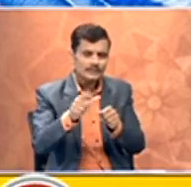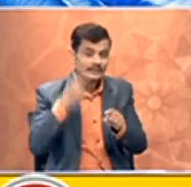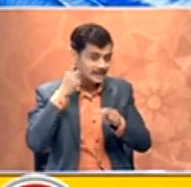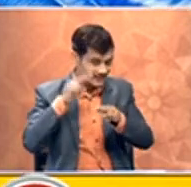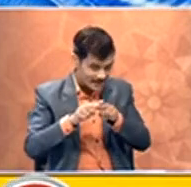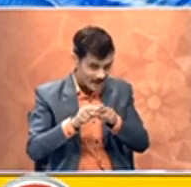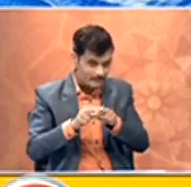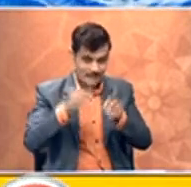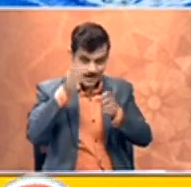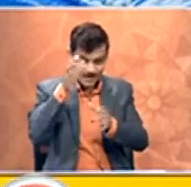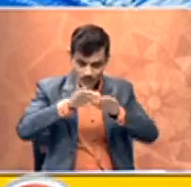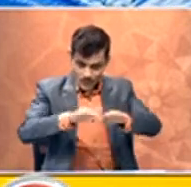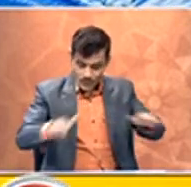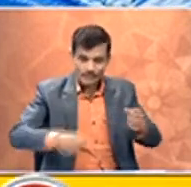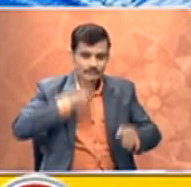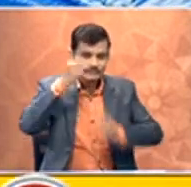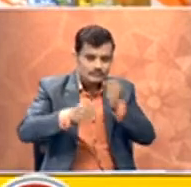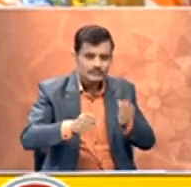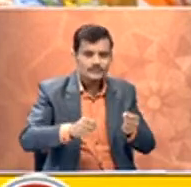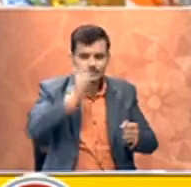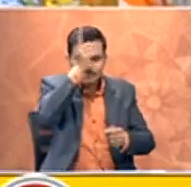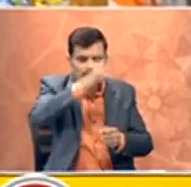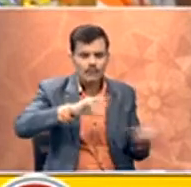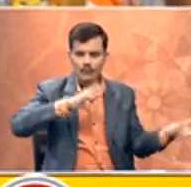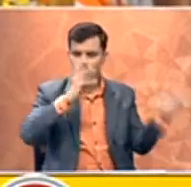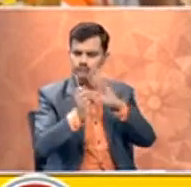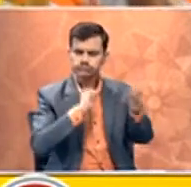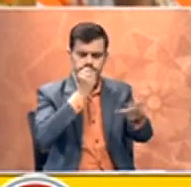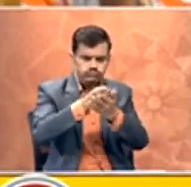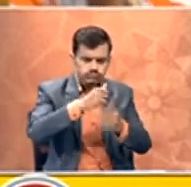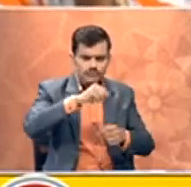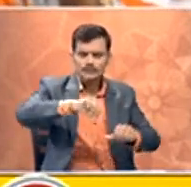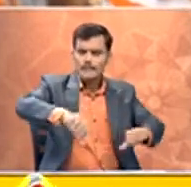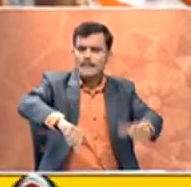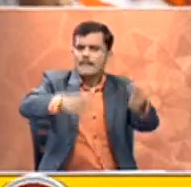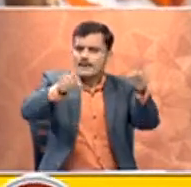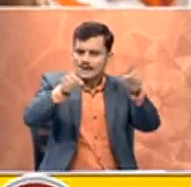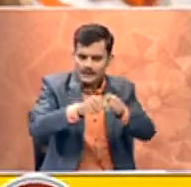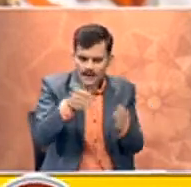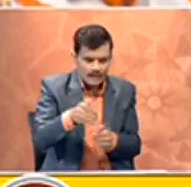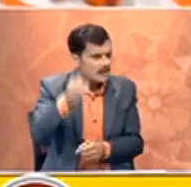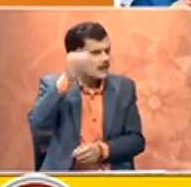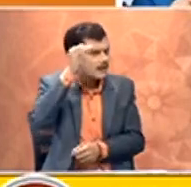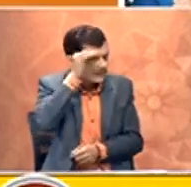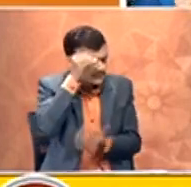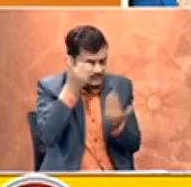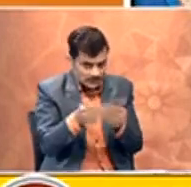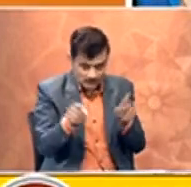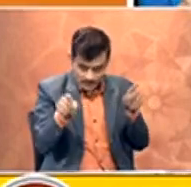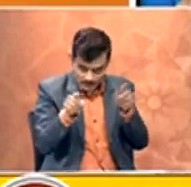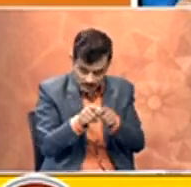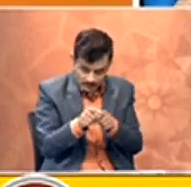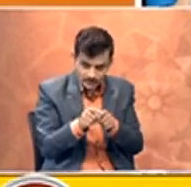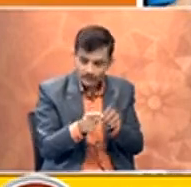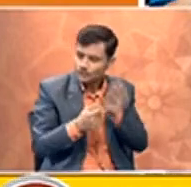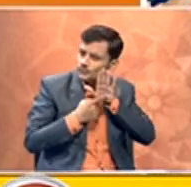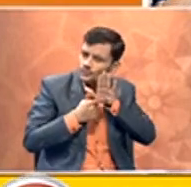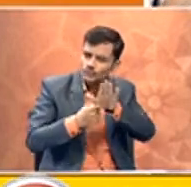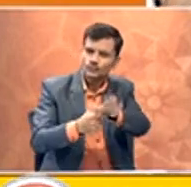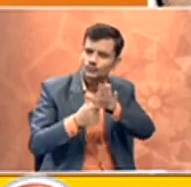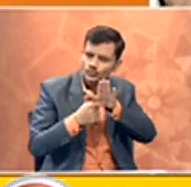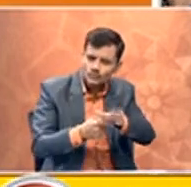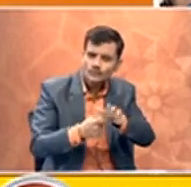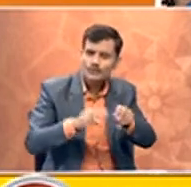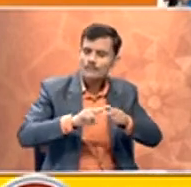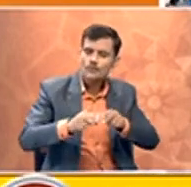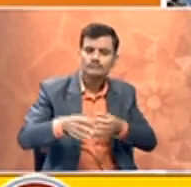बच्चे जा रहे हैं कुछ न कुछ देश के लिए करके आते हैं और ये खबरें आज देश में प्रमुखता से दिखाई भी जाती